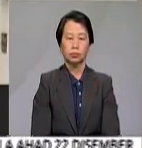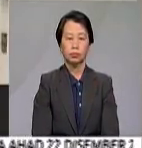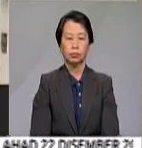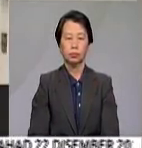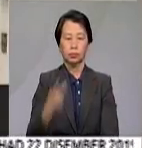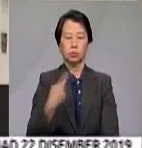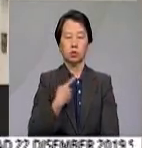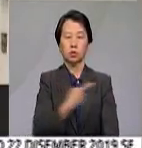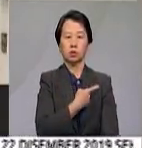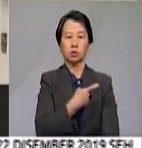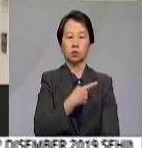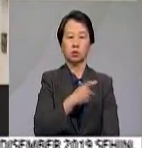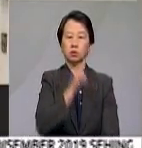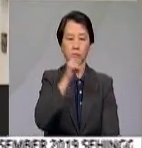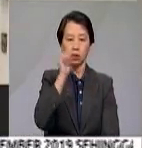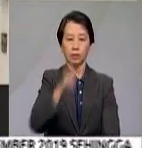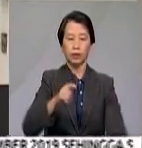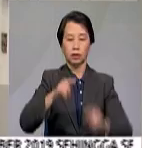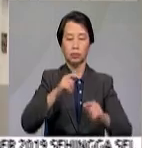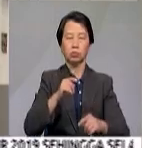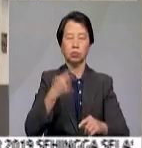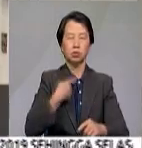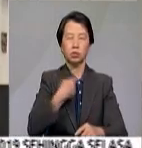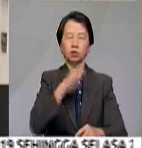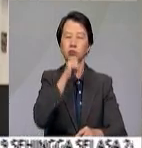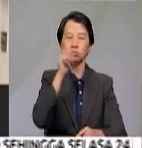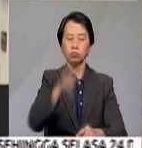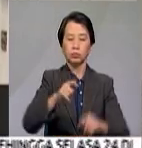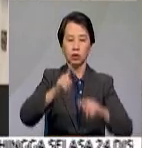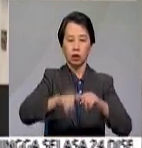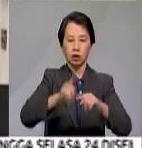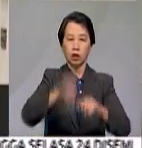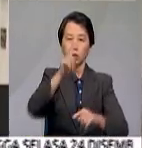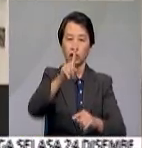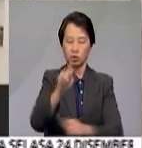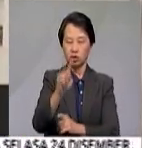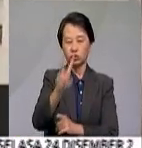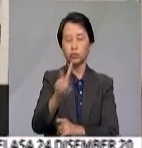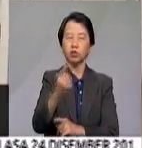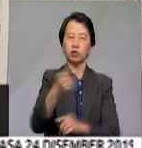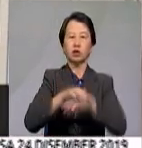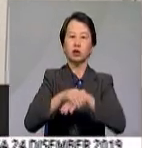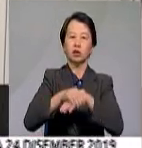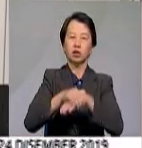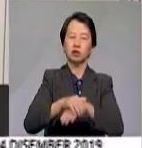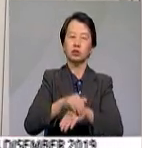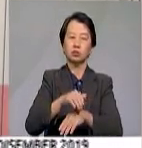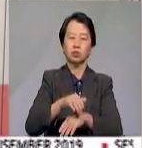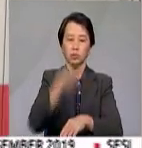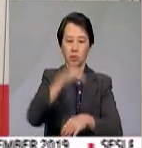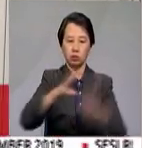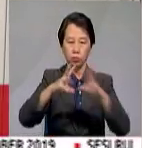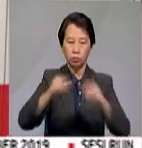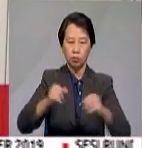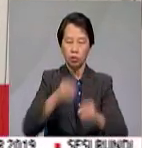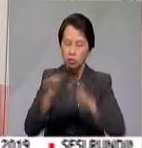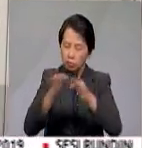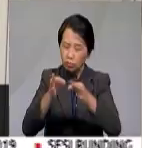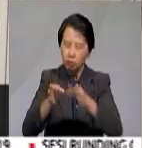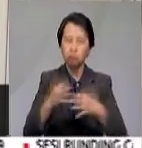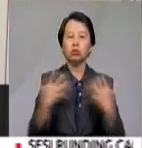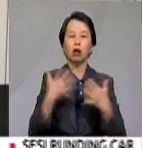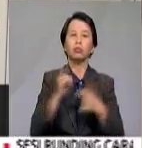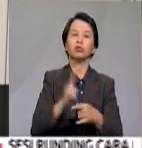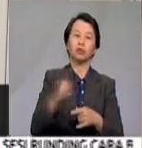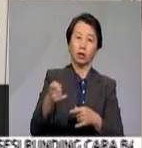Kita tidak patut sahaja bergantung kepada penubuhan satu TV channel berbahasa Inggeris untuk menangani Islamofobia.